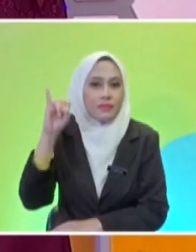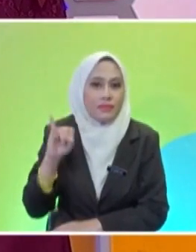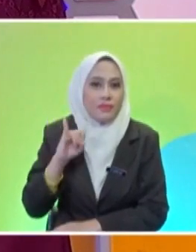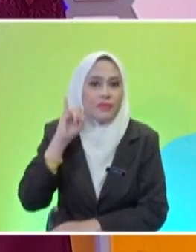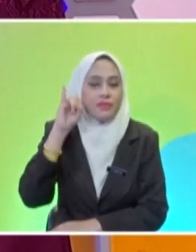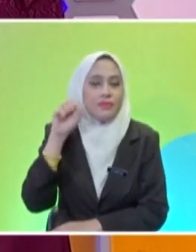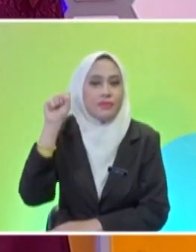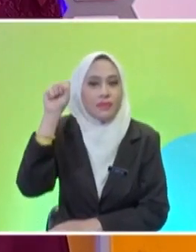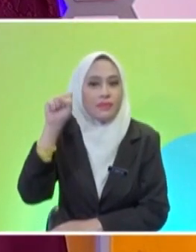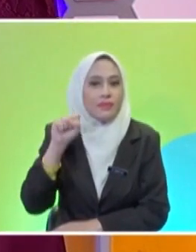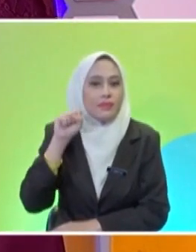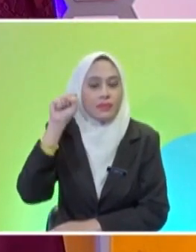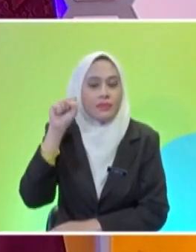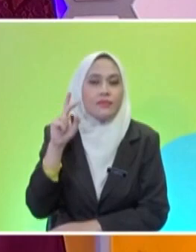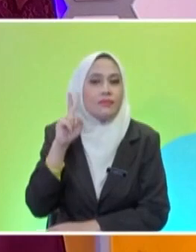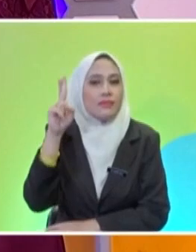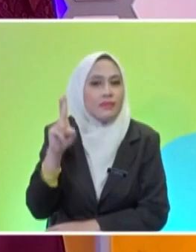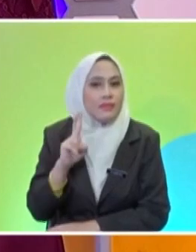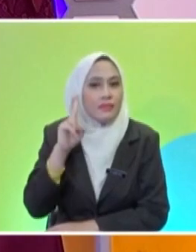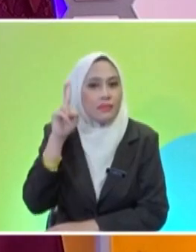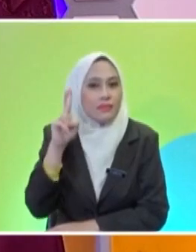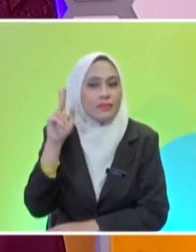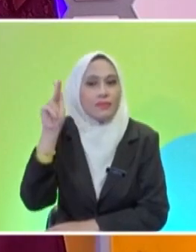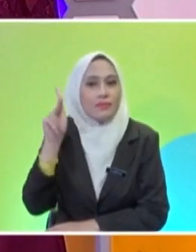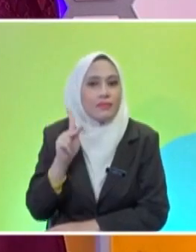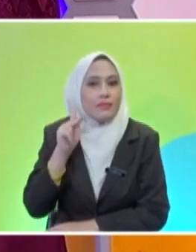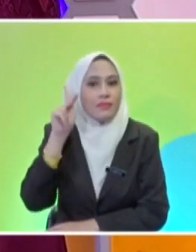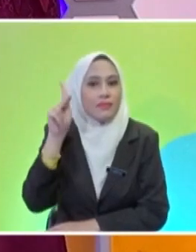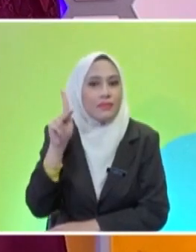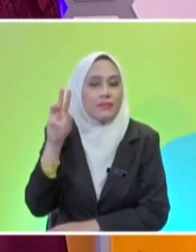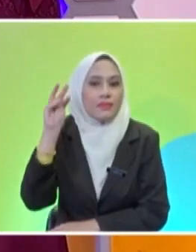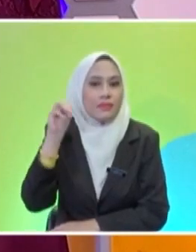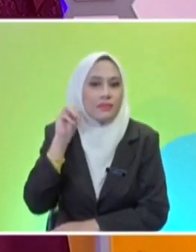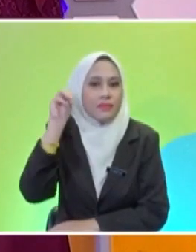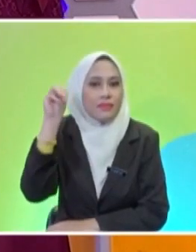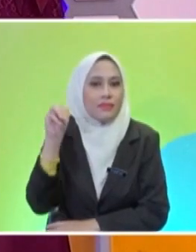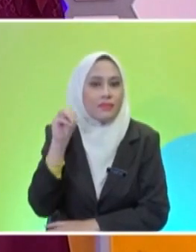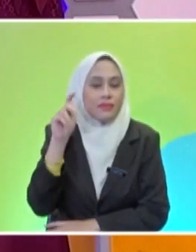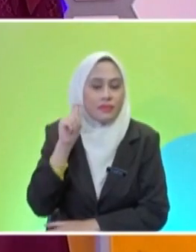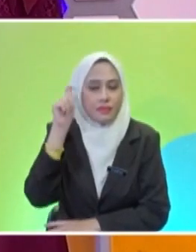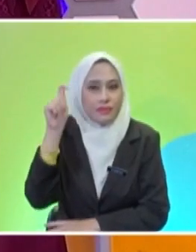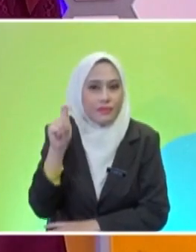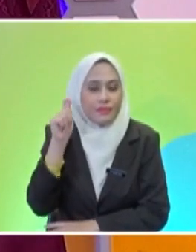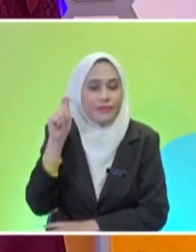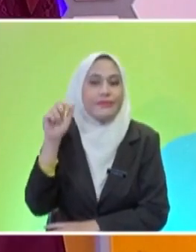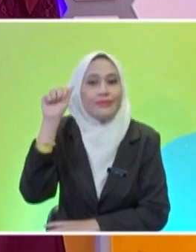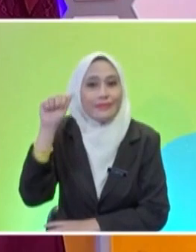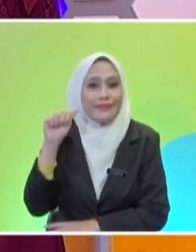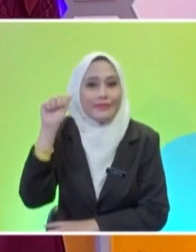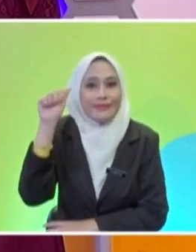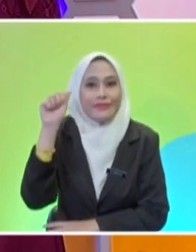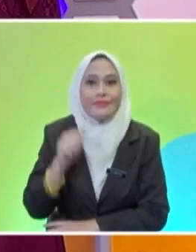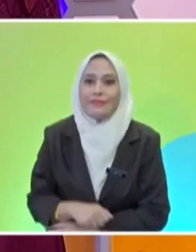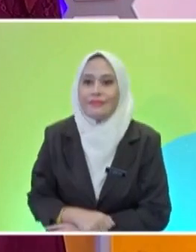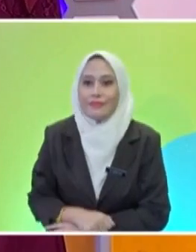Selasa, Rabu, Kamis, Jumaat, Sabtu, Ahad.